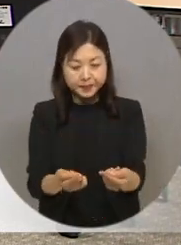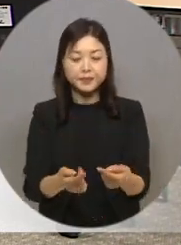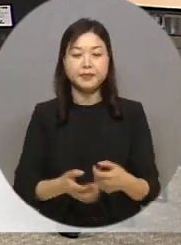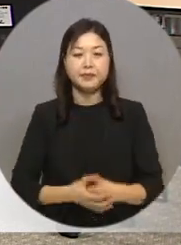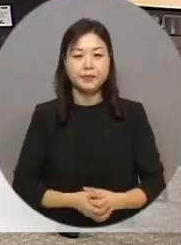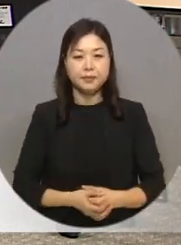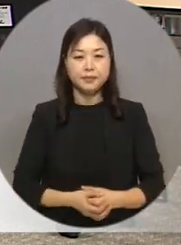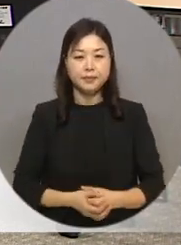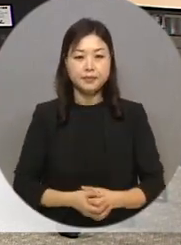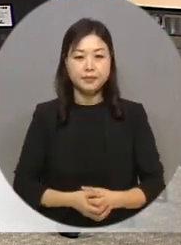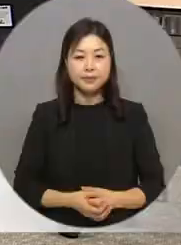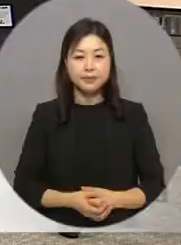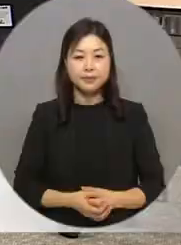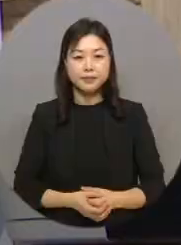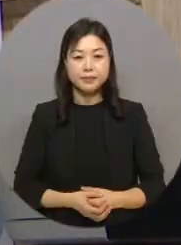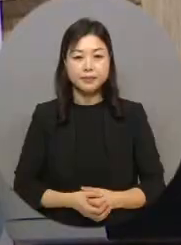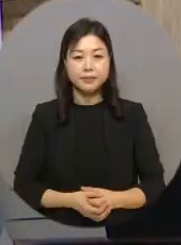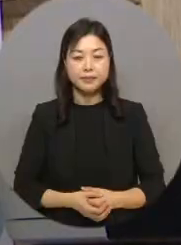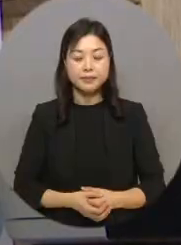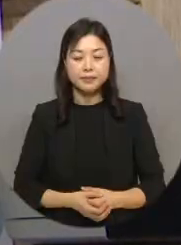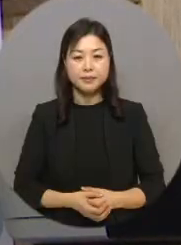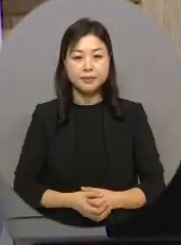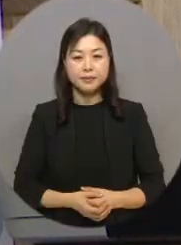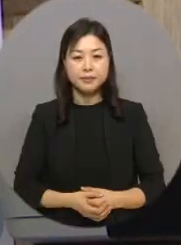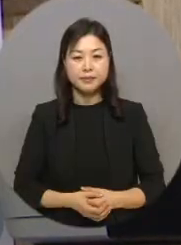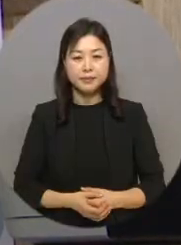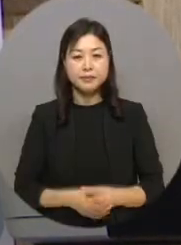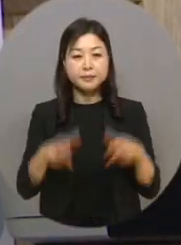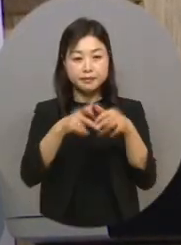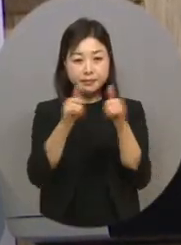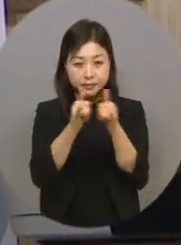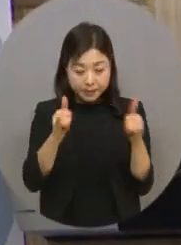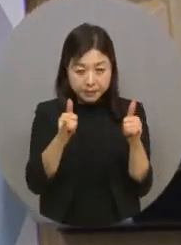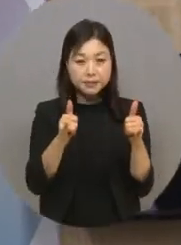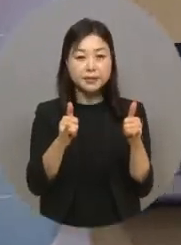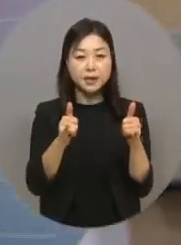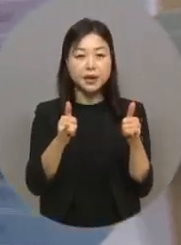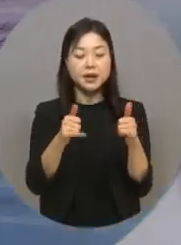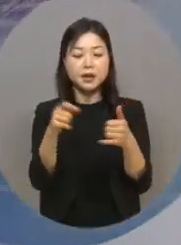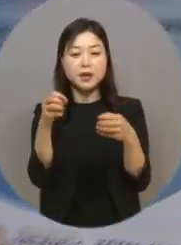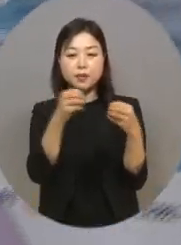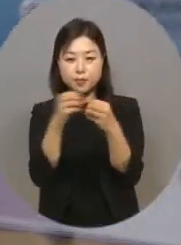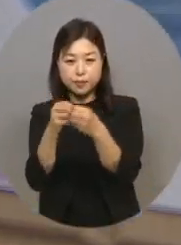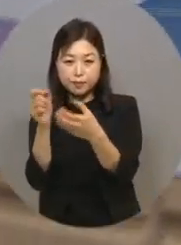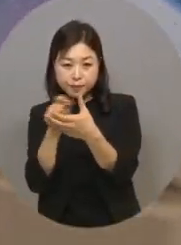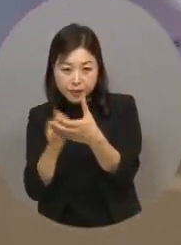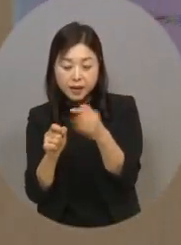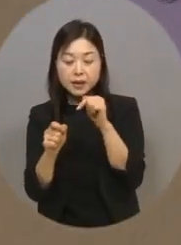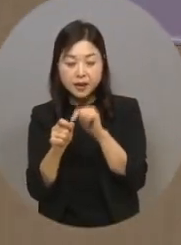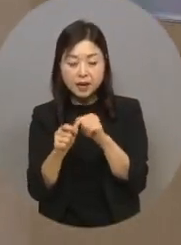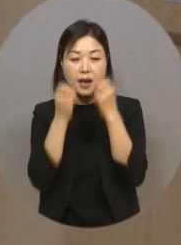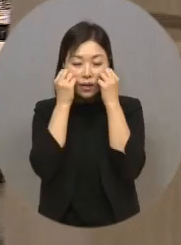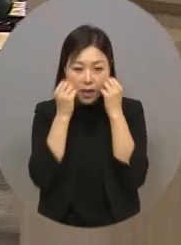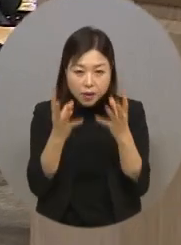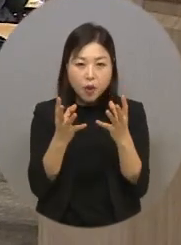네, 참여하게 되었습니다. 장애인 문학의 새로운 시도가 장애 감수성을 높이는